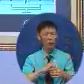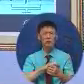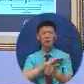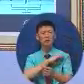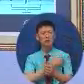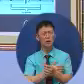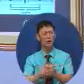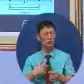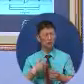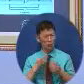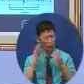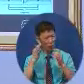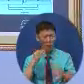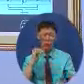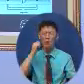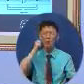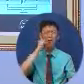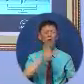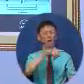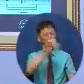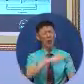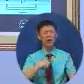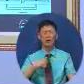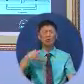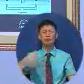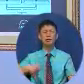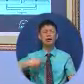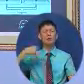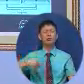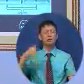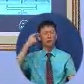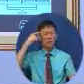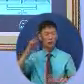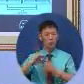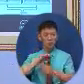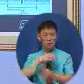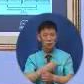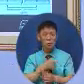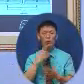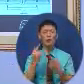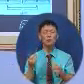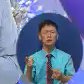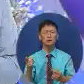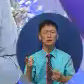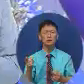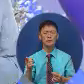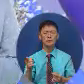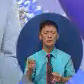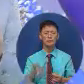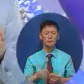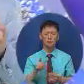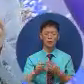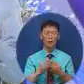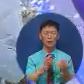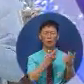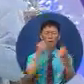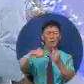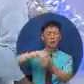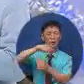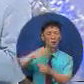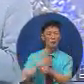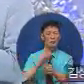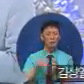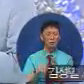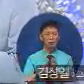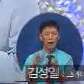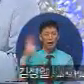능력이야. 뭘 노력한다고 될 문제가 아니지라고 귀인을 능력에 하게 될 때도 마찬가지 효과예요. 그러니까 이런 모든 상황이